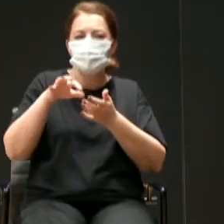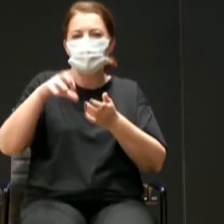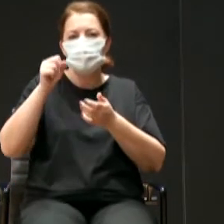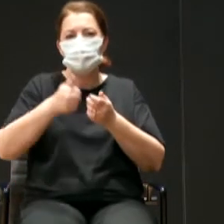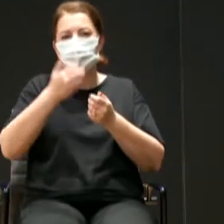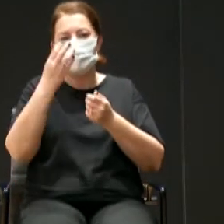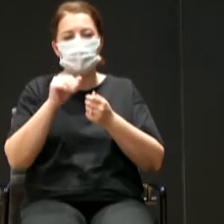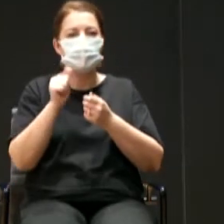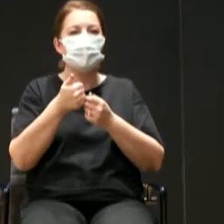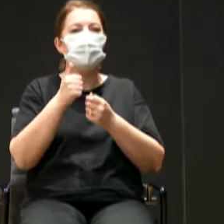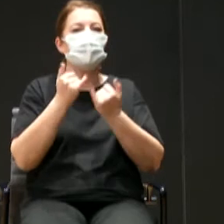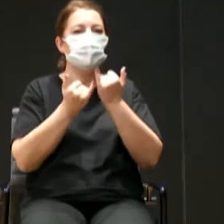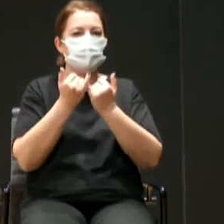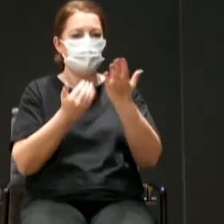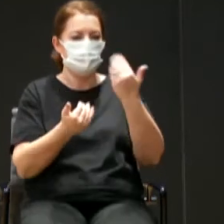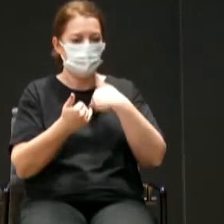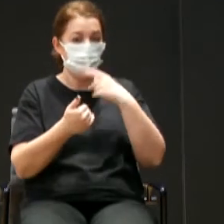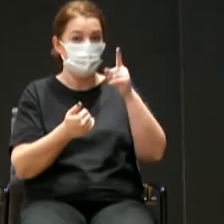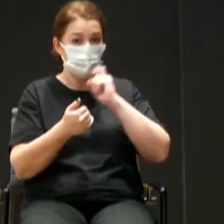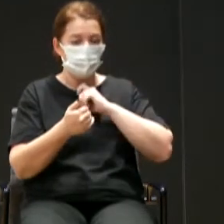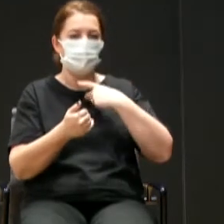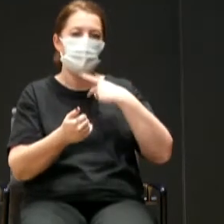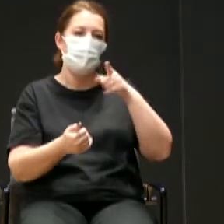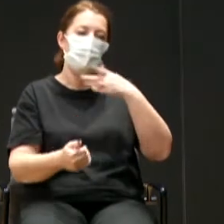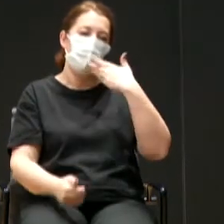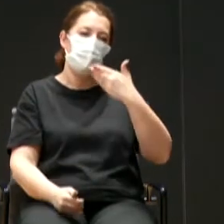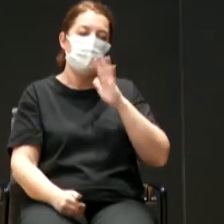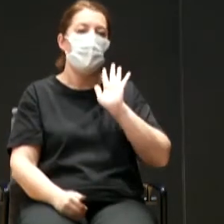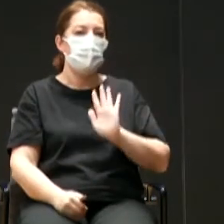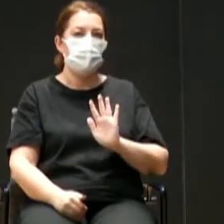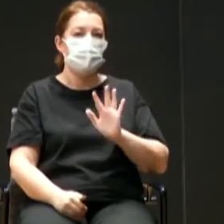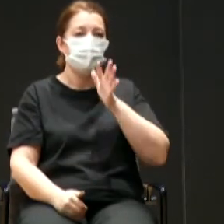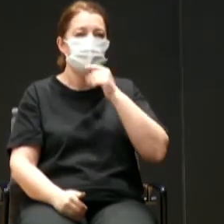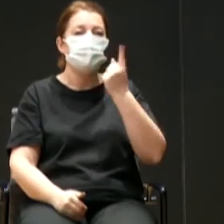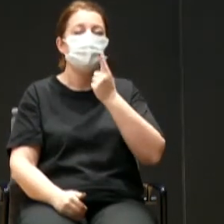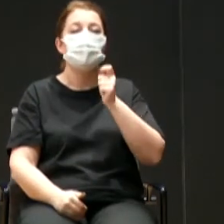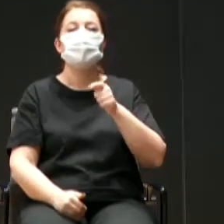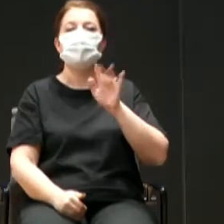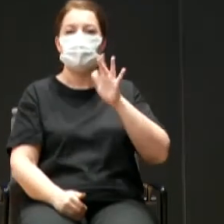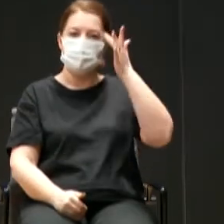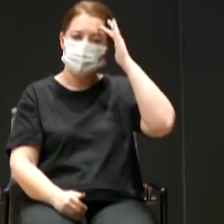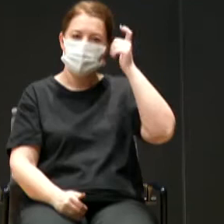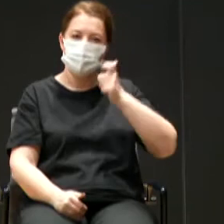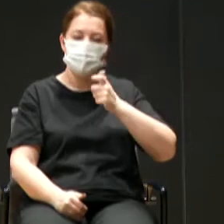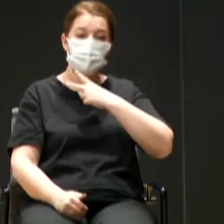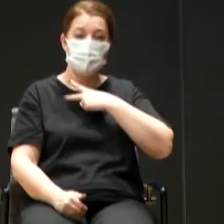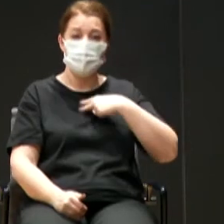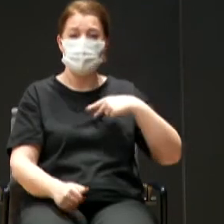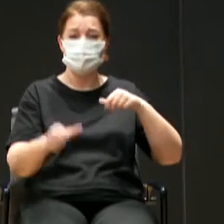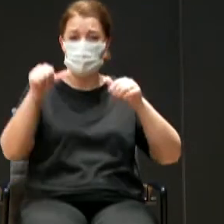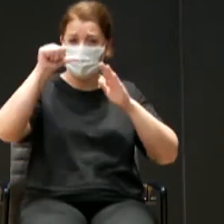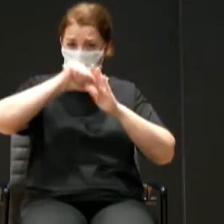değerli kardeşim gelir bana sorarsa ben ona anlatırım. Ancak hiçbir şey yapılmıyor. Beylikdüzü Belediyesi